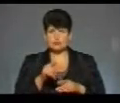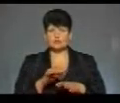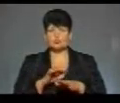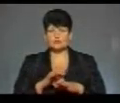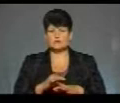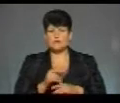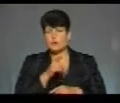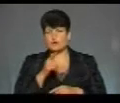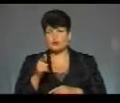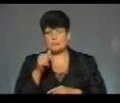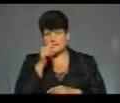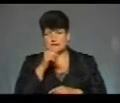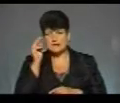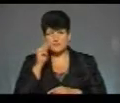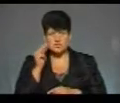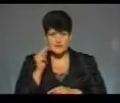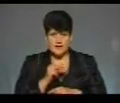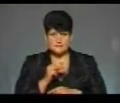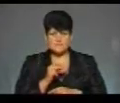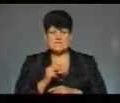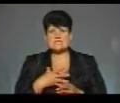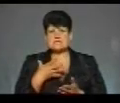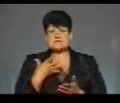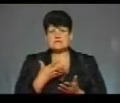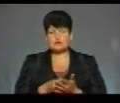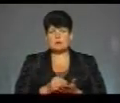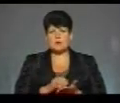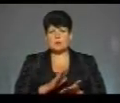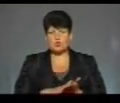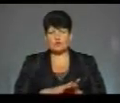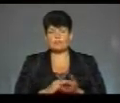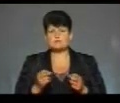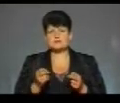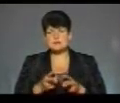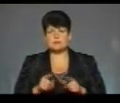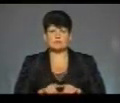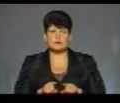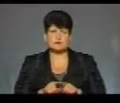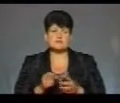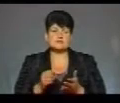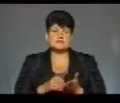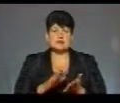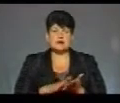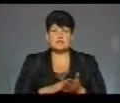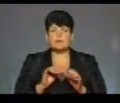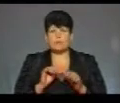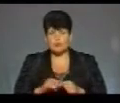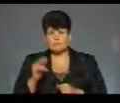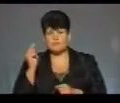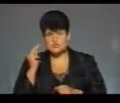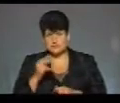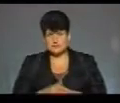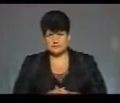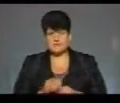протягом місяця навчання за своїми обліковими спеціальностями або споріднені спеціальності, які вони можуть освоїти, навчитися.